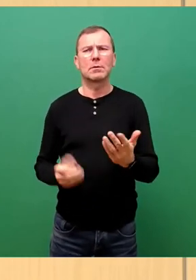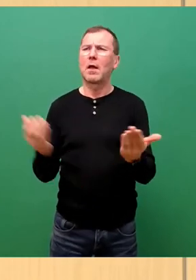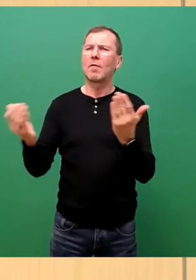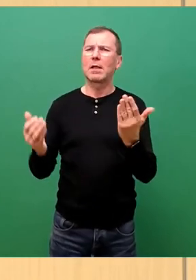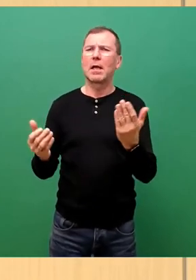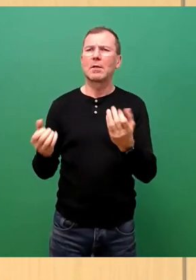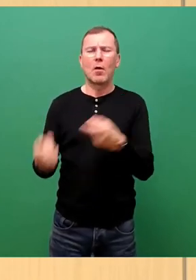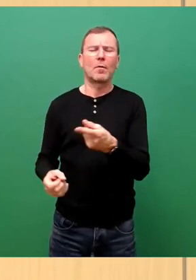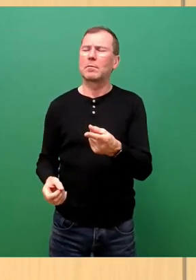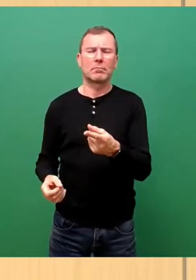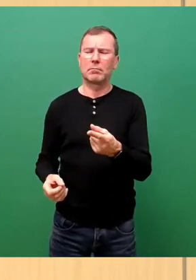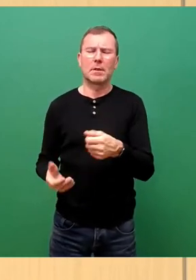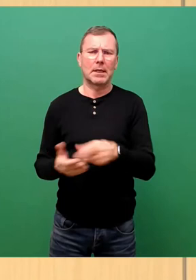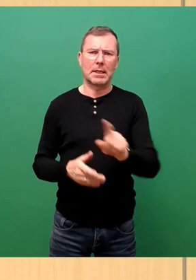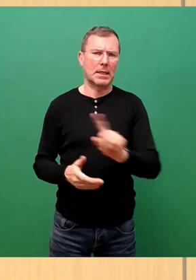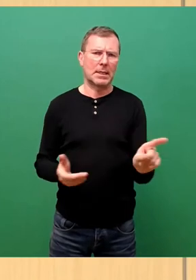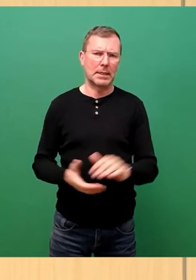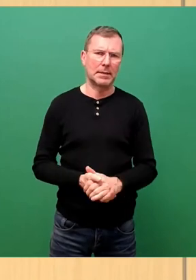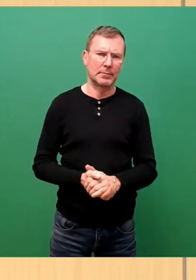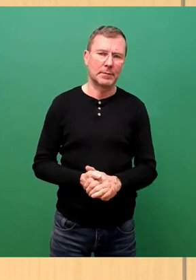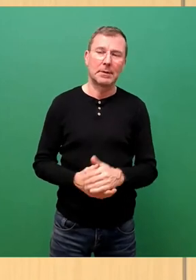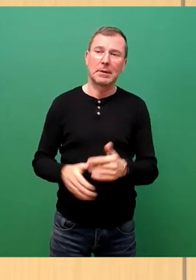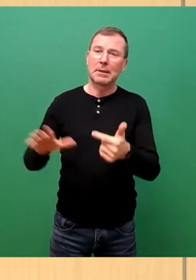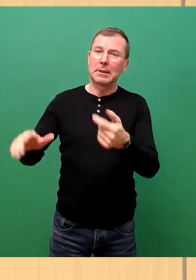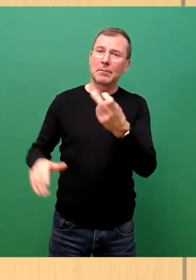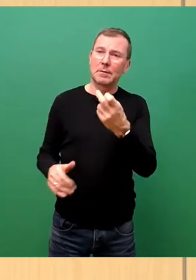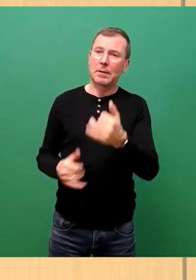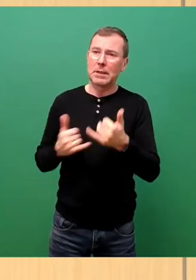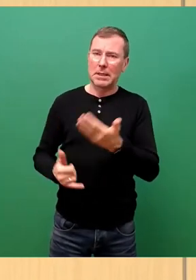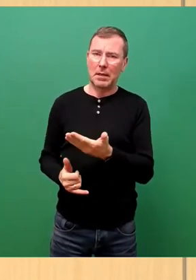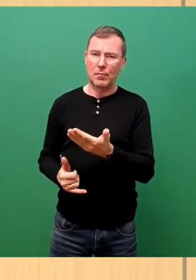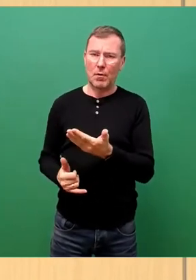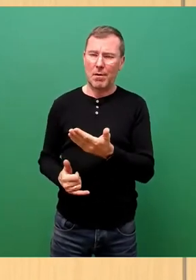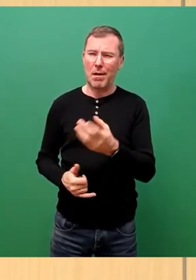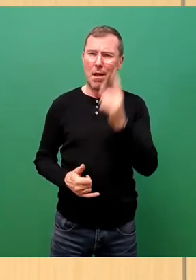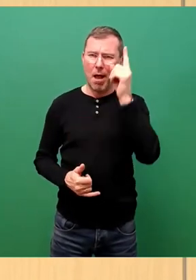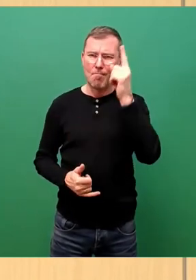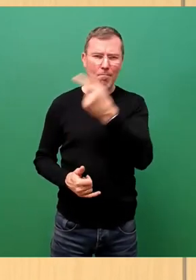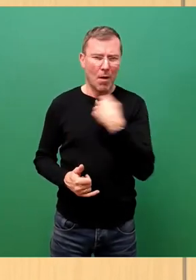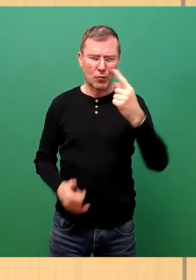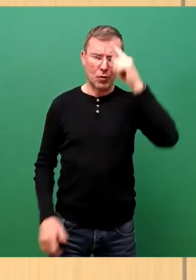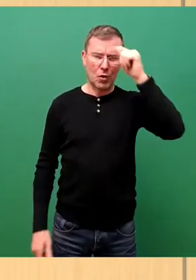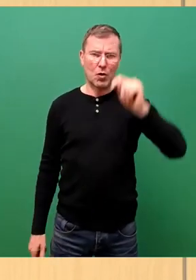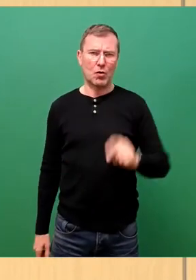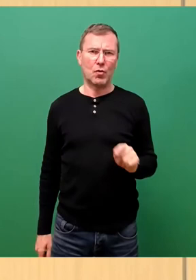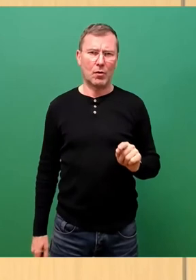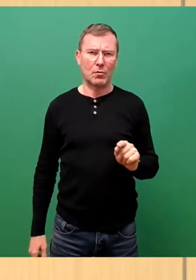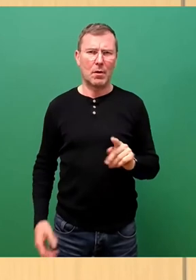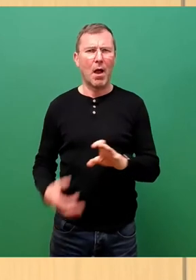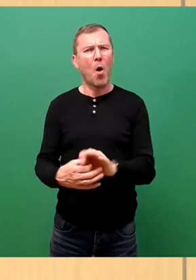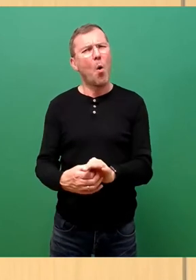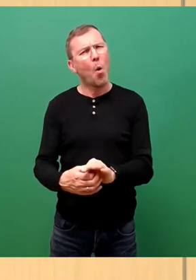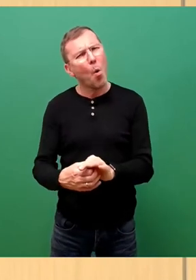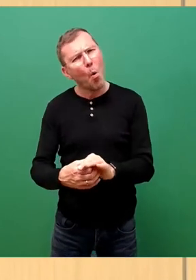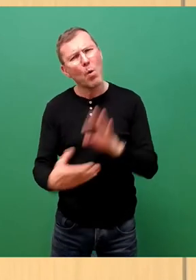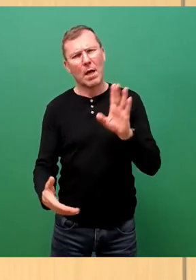Opfern. Der 27. Januar mahnt uns Deutsche, unabhängig welcher Generation